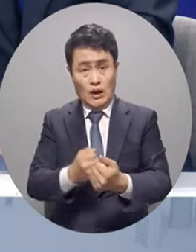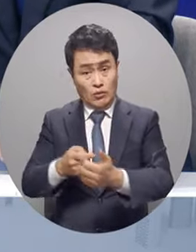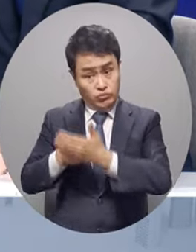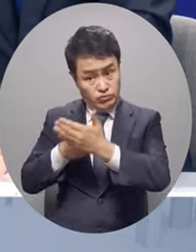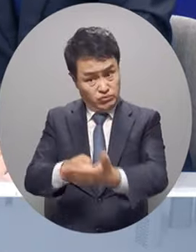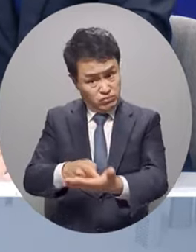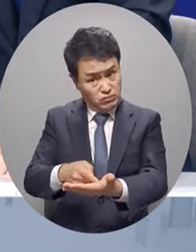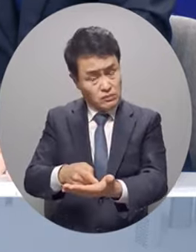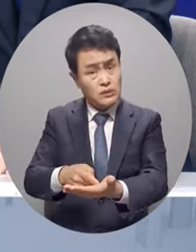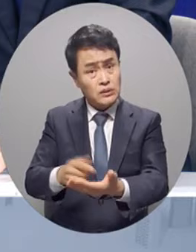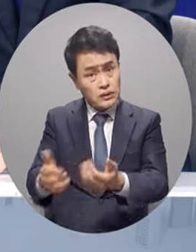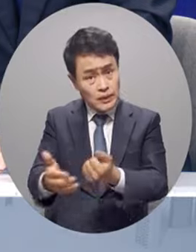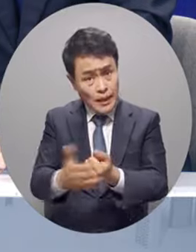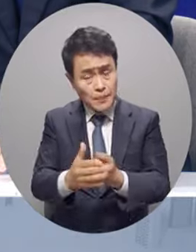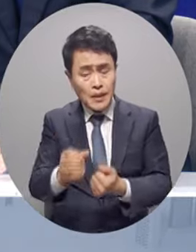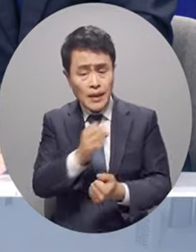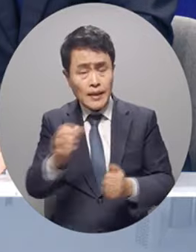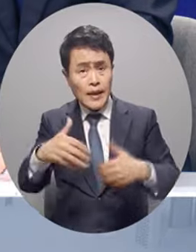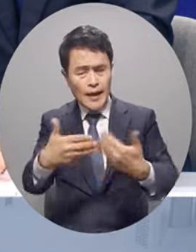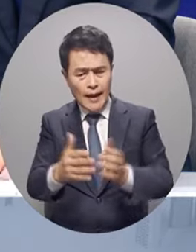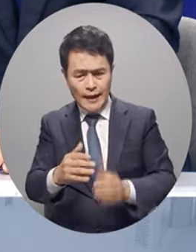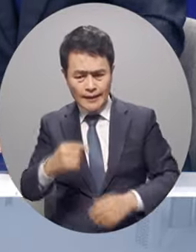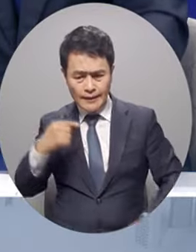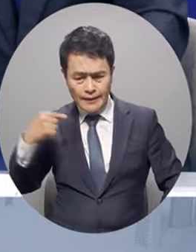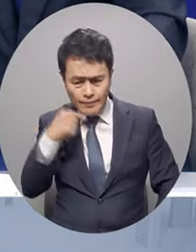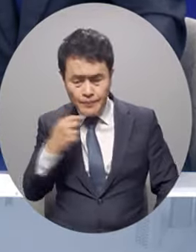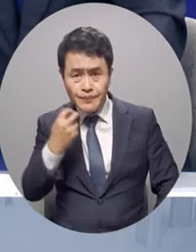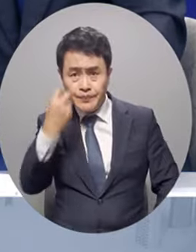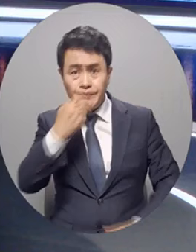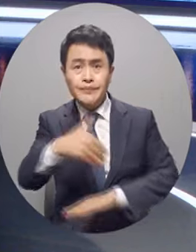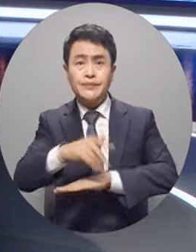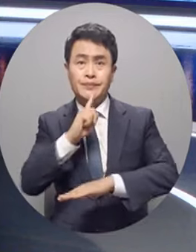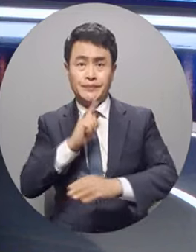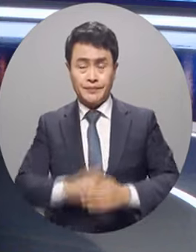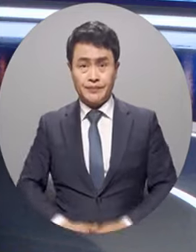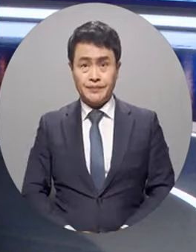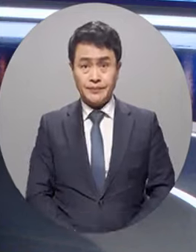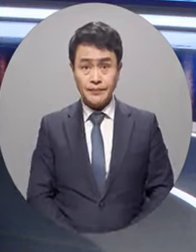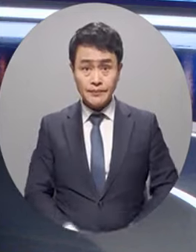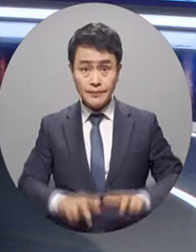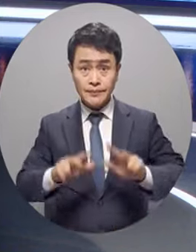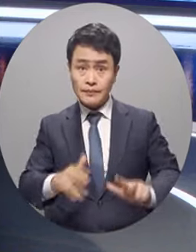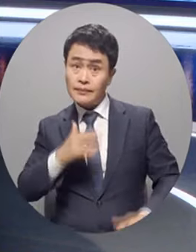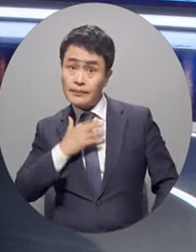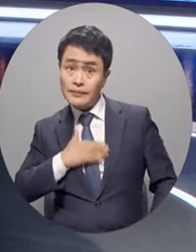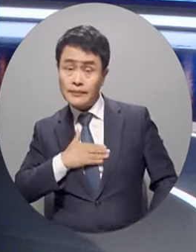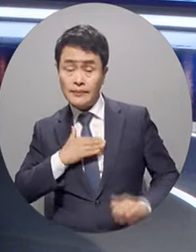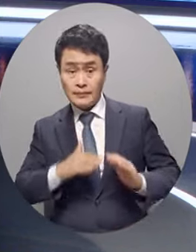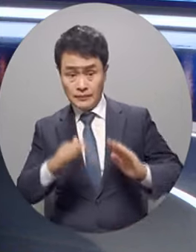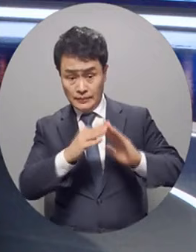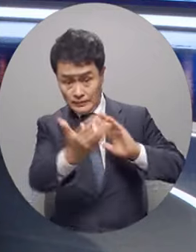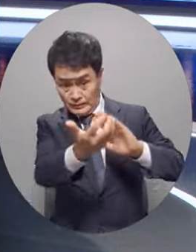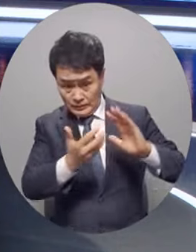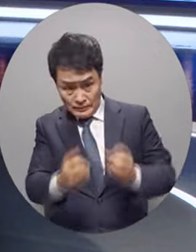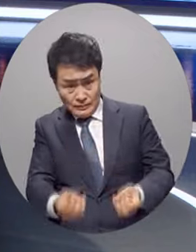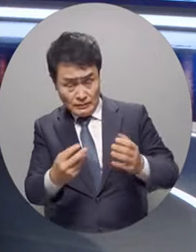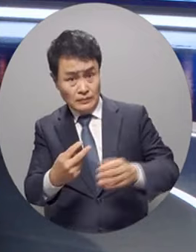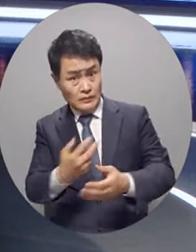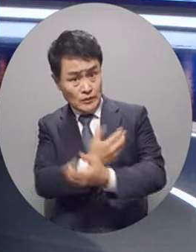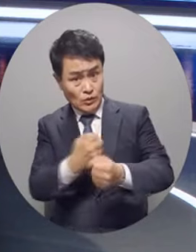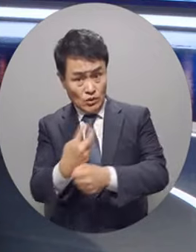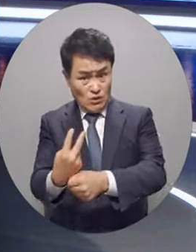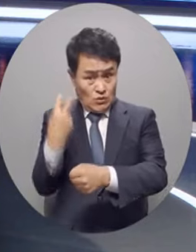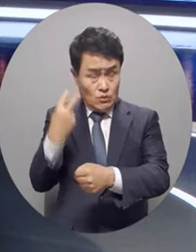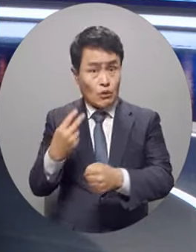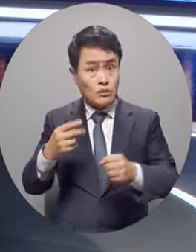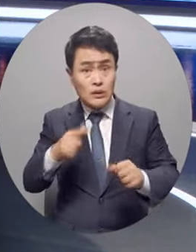집계되고 있는데요 야당은 송곳 검증을 예구하고 있습니다 예 지금 알게 된 집들이 계약도 2년 전이지아요 이제 알게